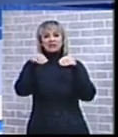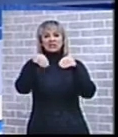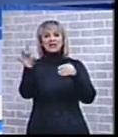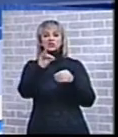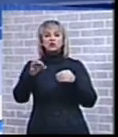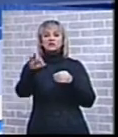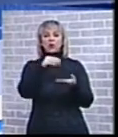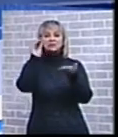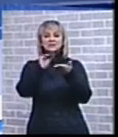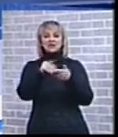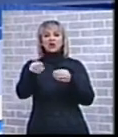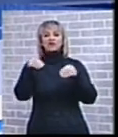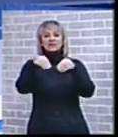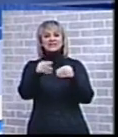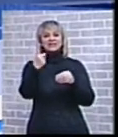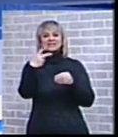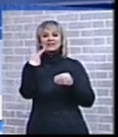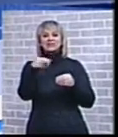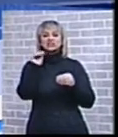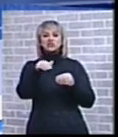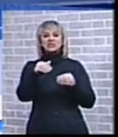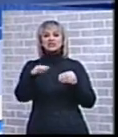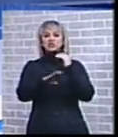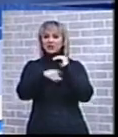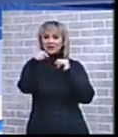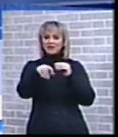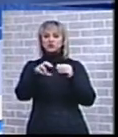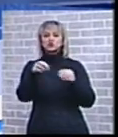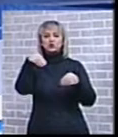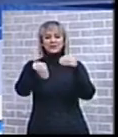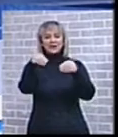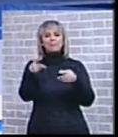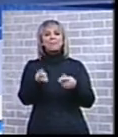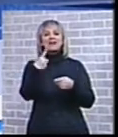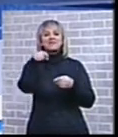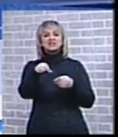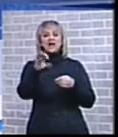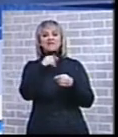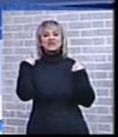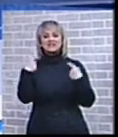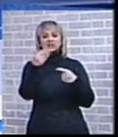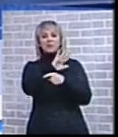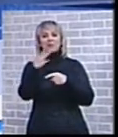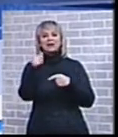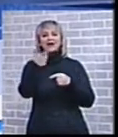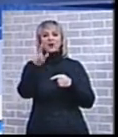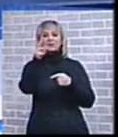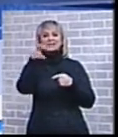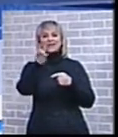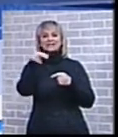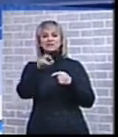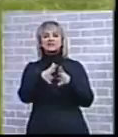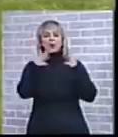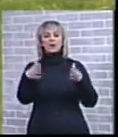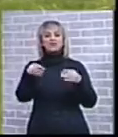Ростовская область отметила высадкой 120 тысяч деревьев. Сотня саженцев появилась в офицерском парке в Константиновске.